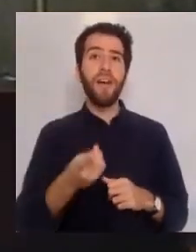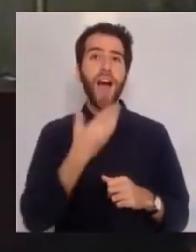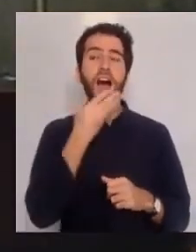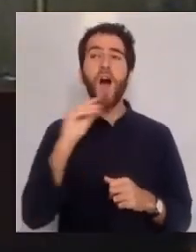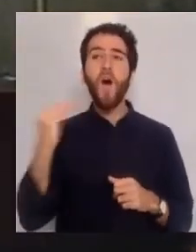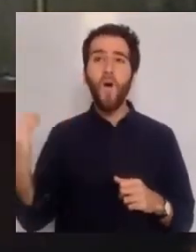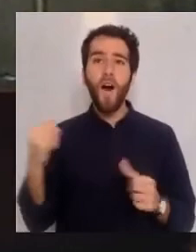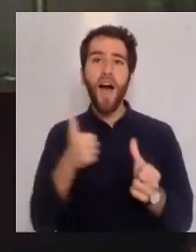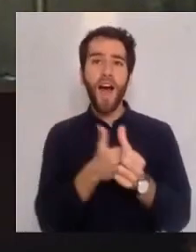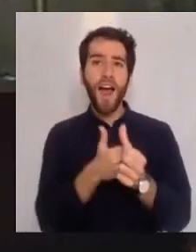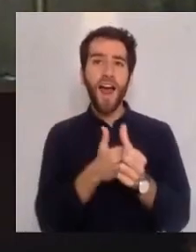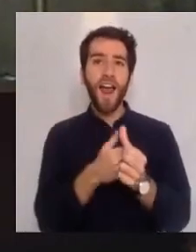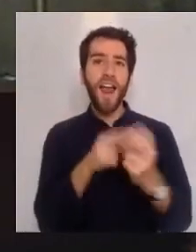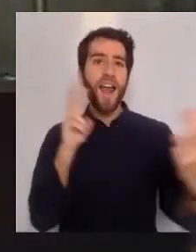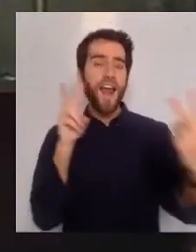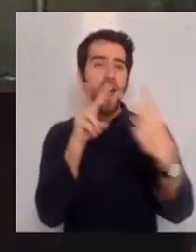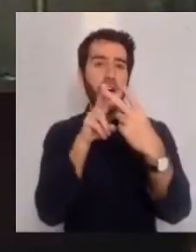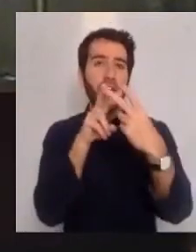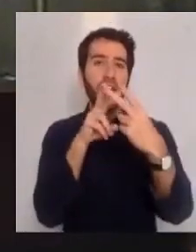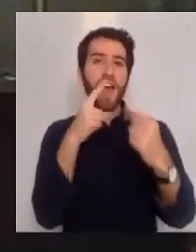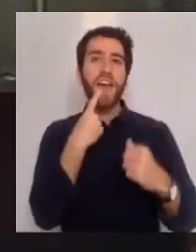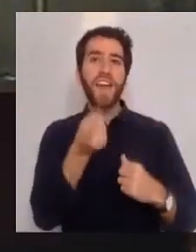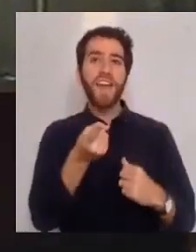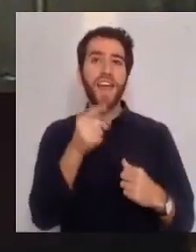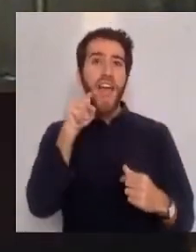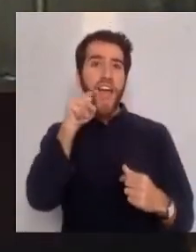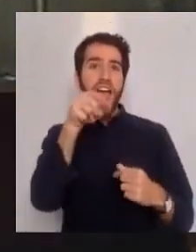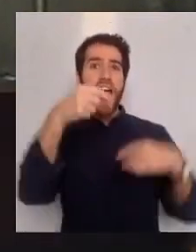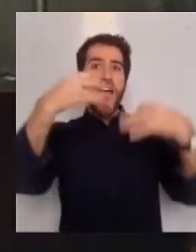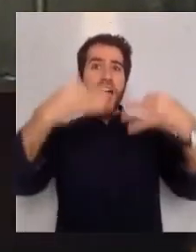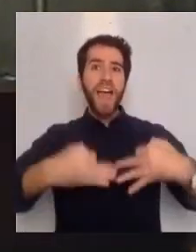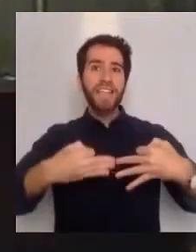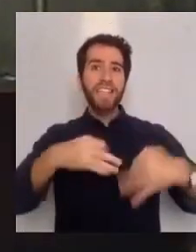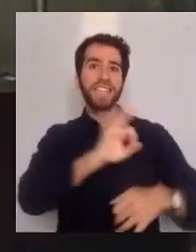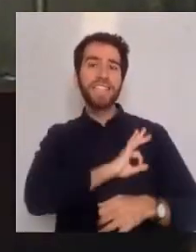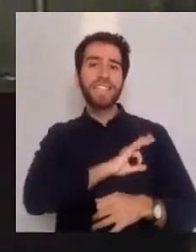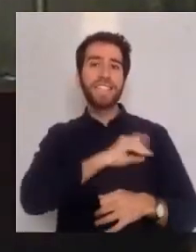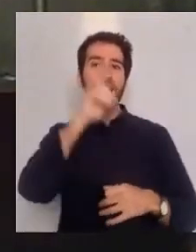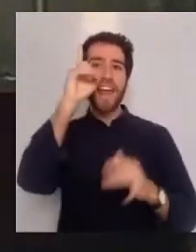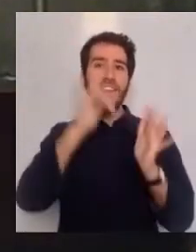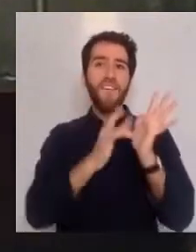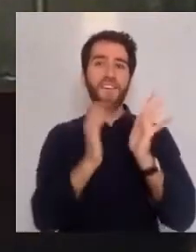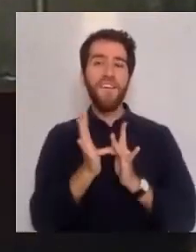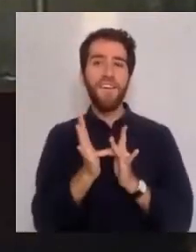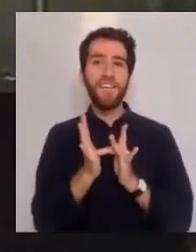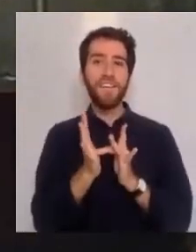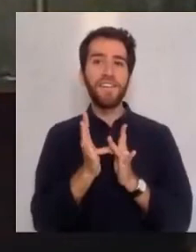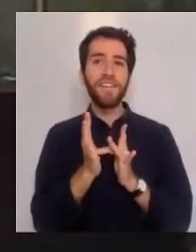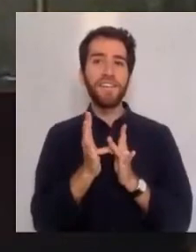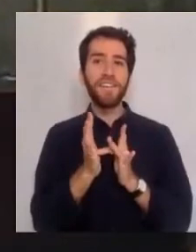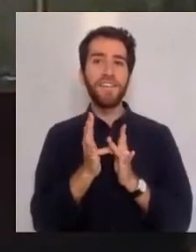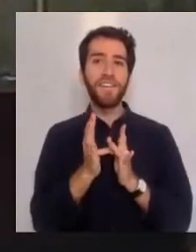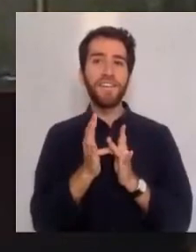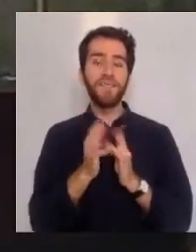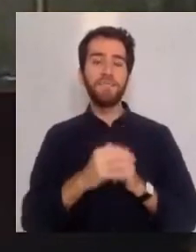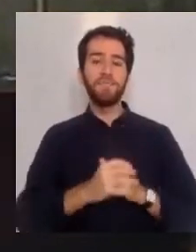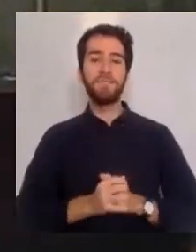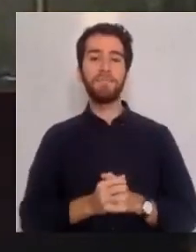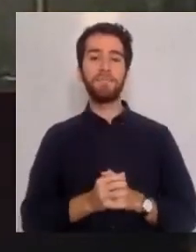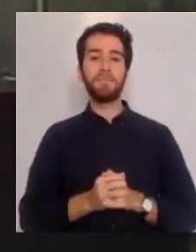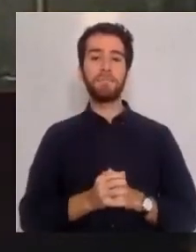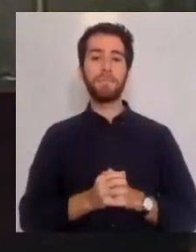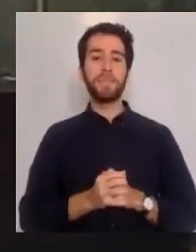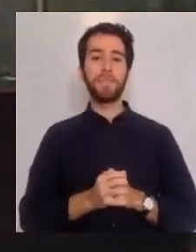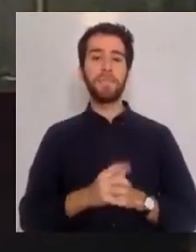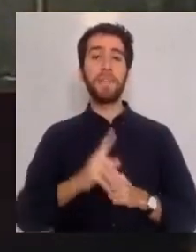el reconeix i diu: «És el Senyor». Un cop a la riba van poder veure'l,